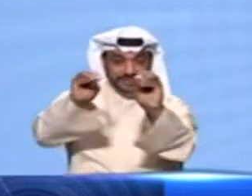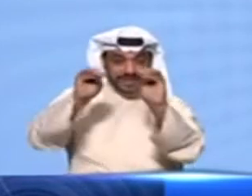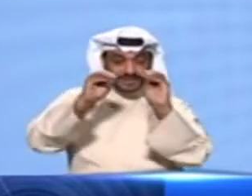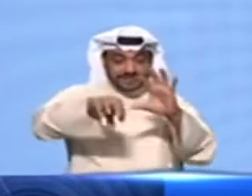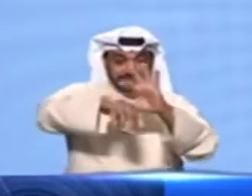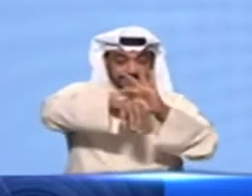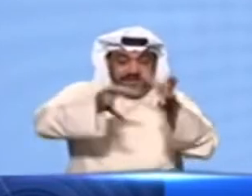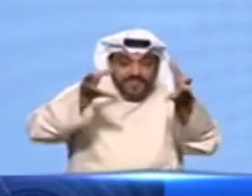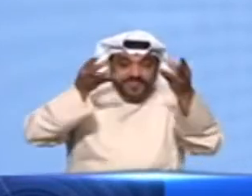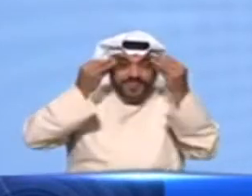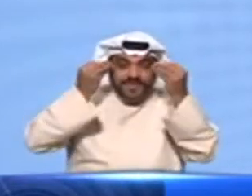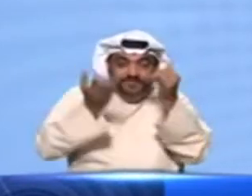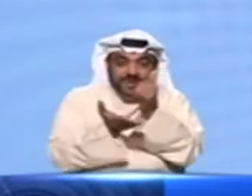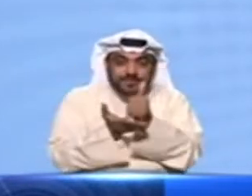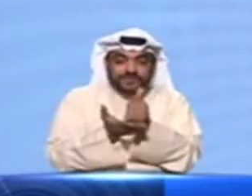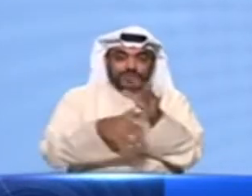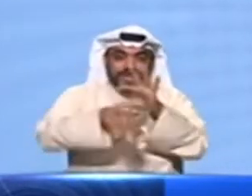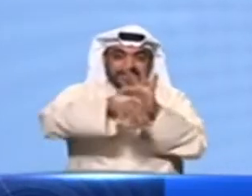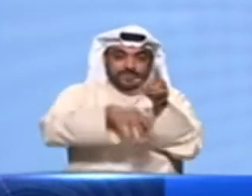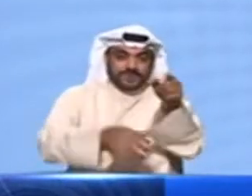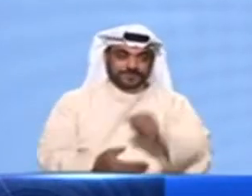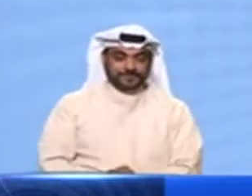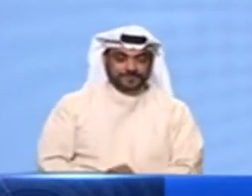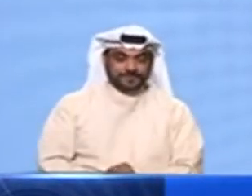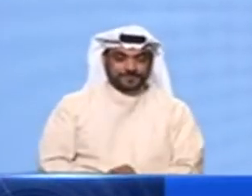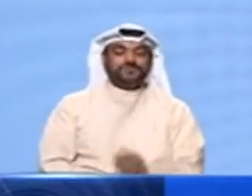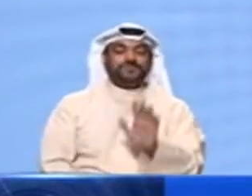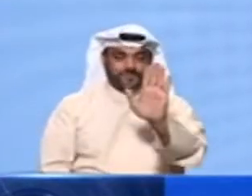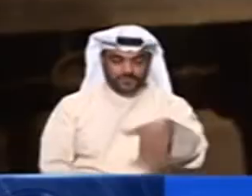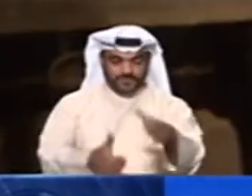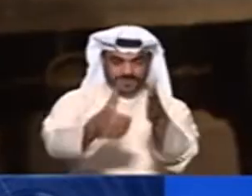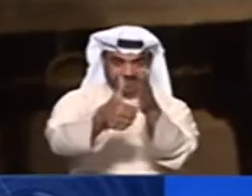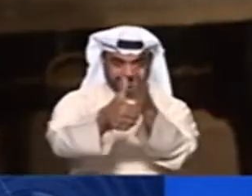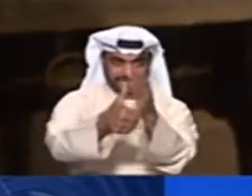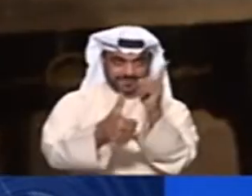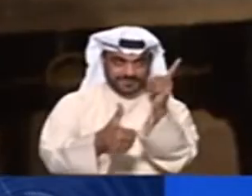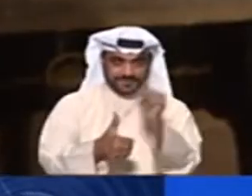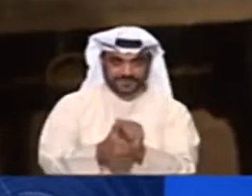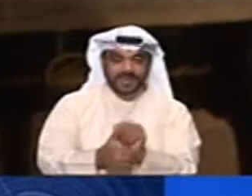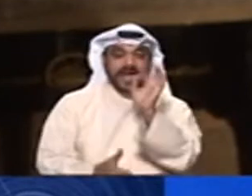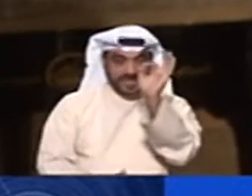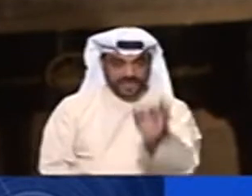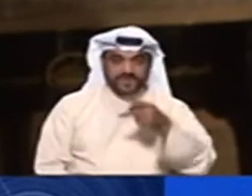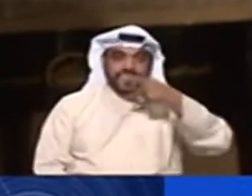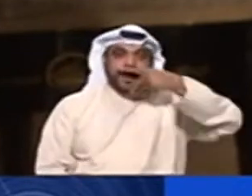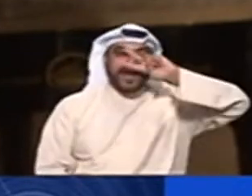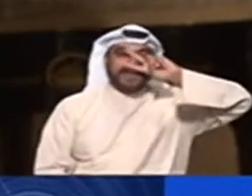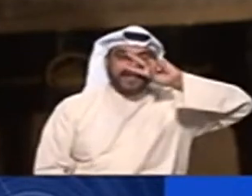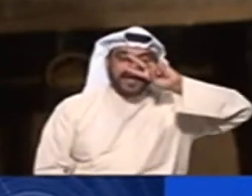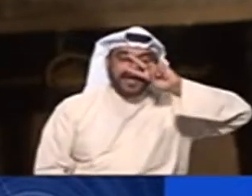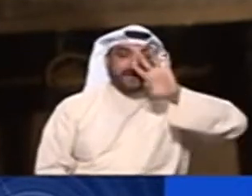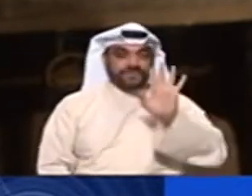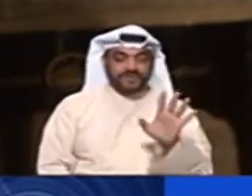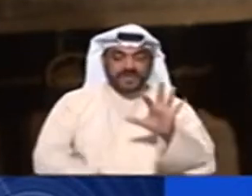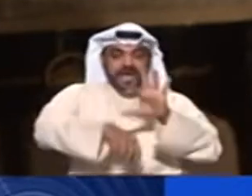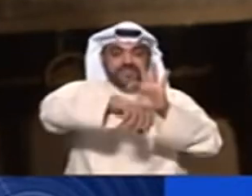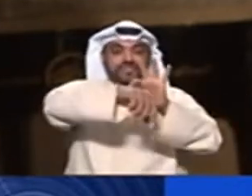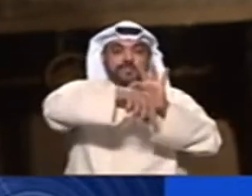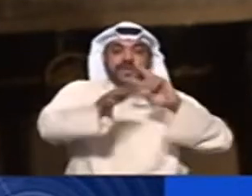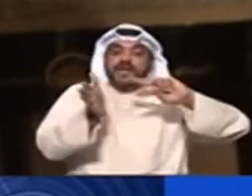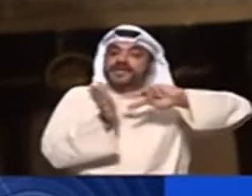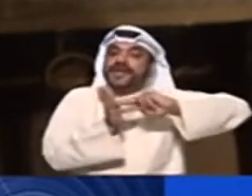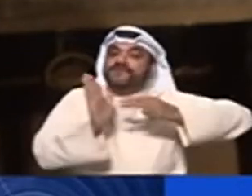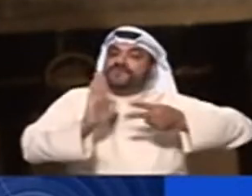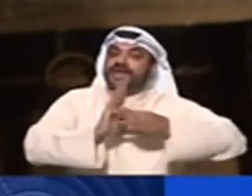أنشطة المسؤولية الطبية، منها أولا إذا حدث خطأ طبي لا سمح الله أن يكون كيفية التعامل